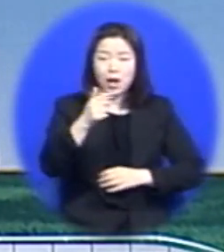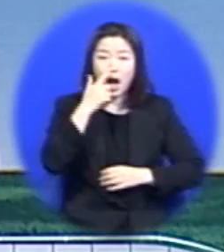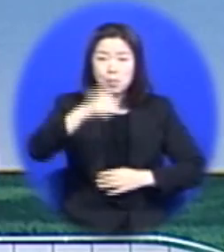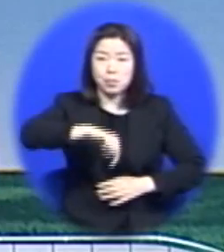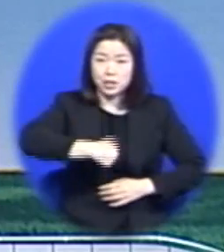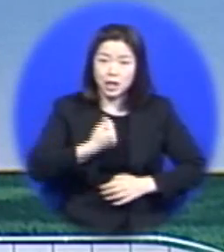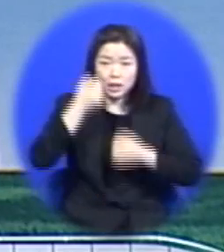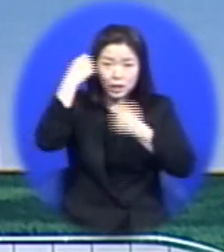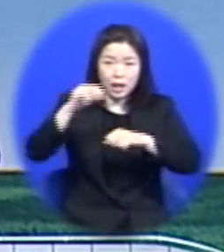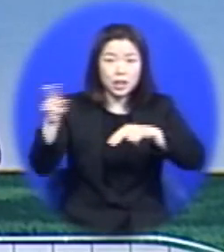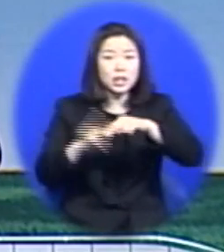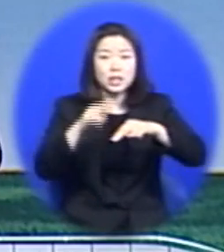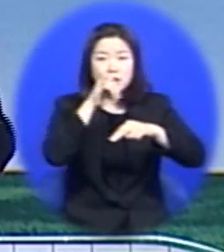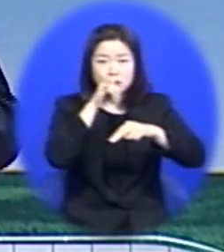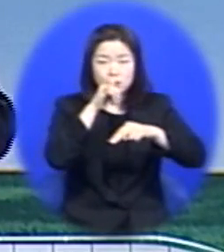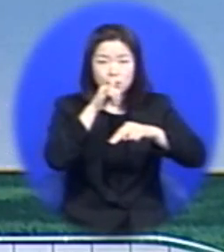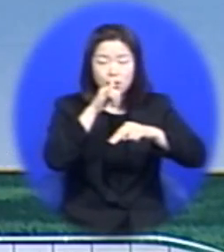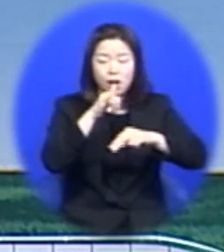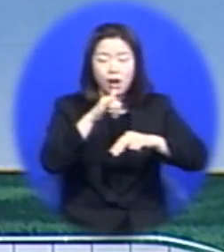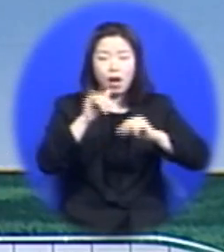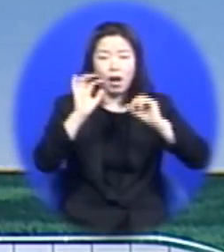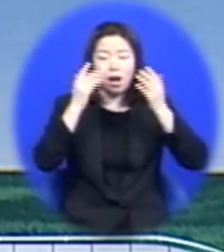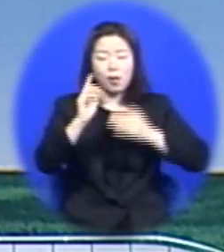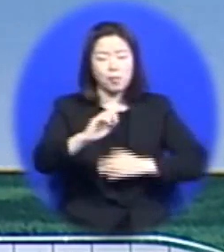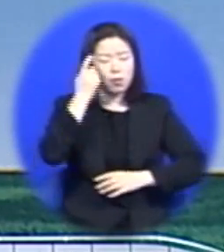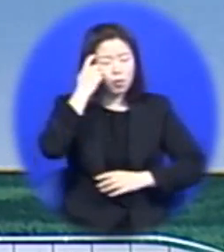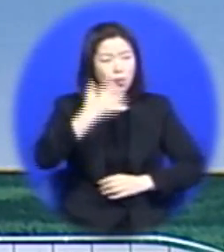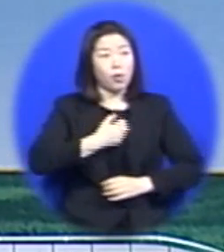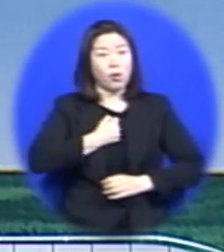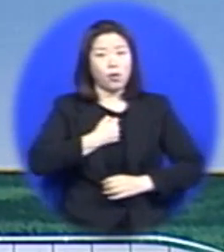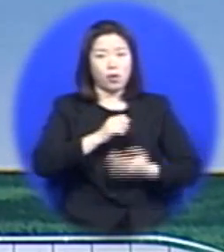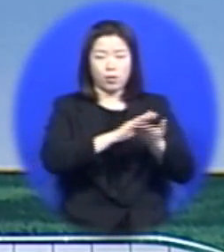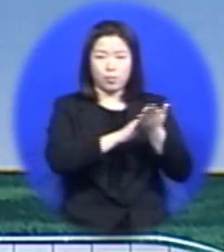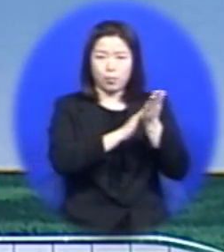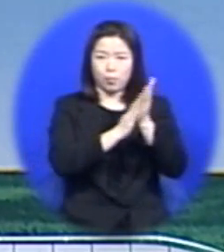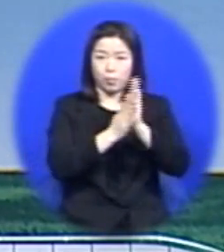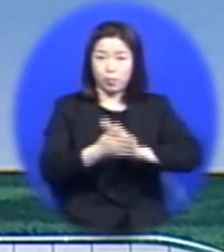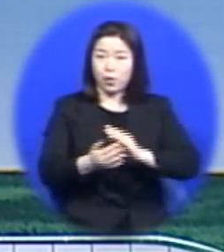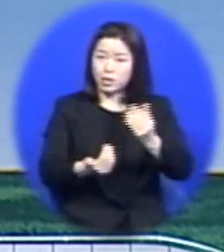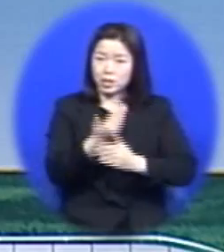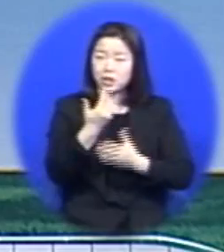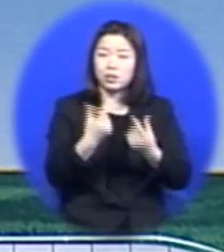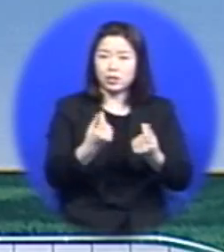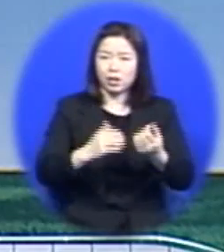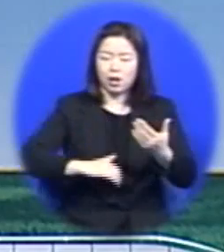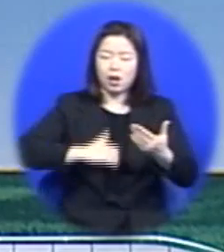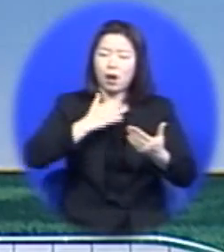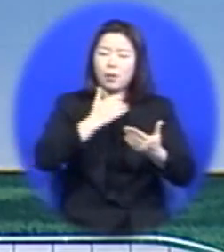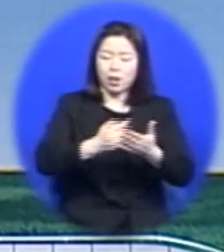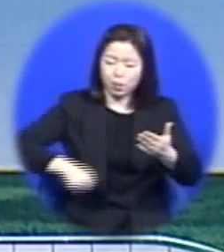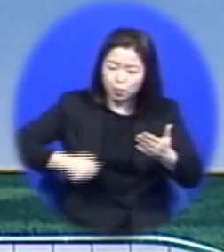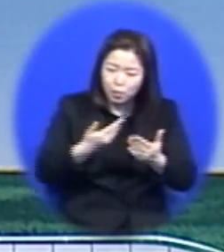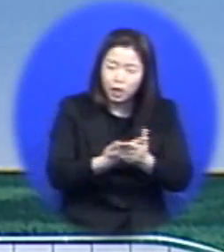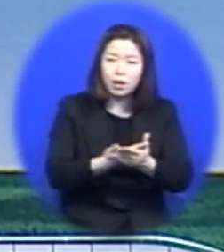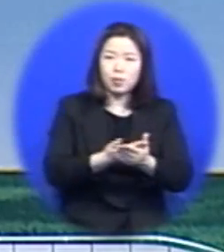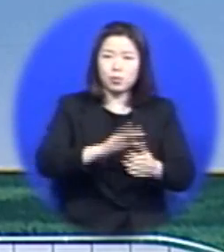것. 아이가 뭔가 충격을 받고 변화가 일어나는 것 같았습니다. 감동하고